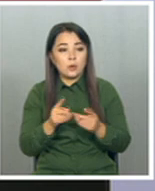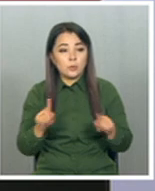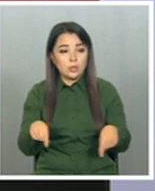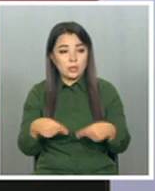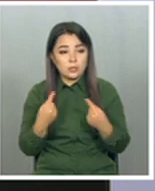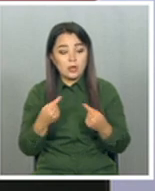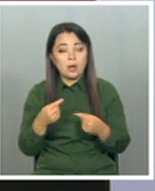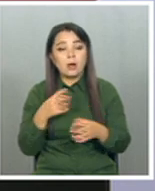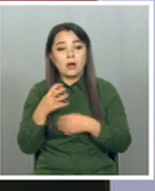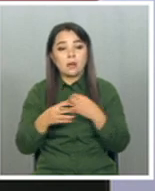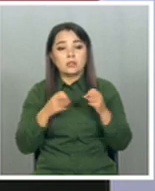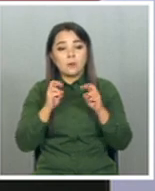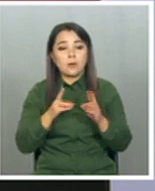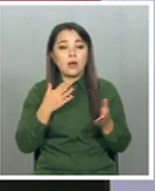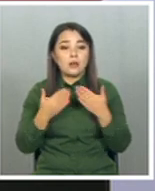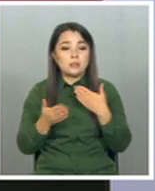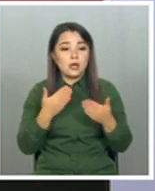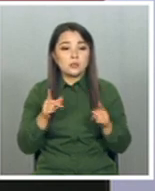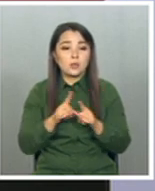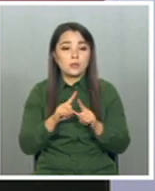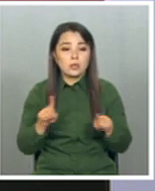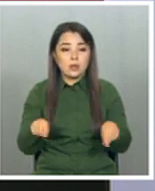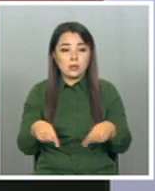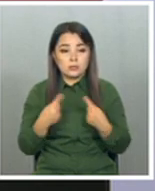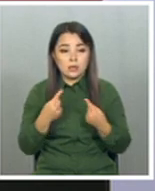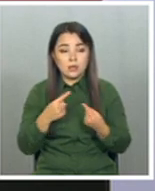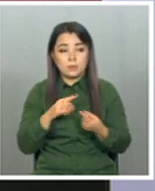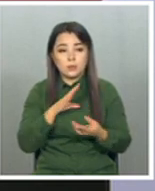қатынастар қалпына келе бастады.